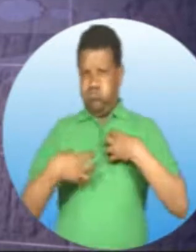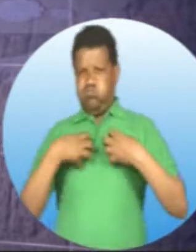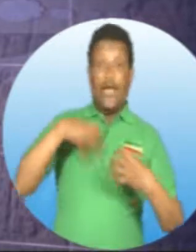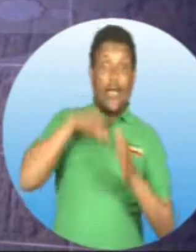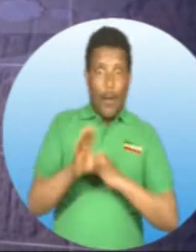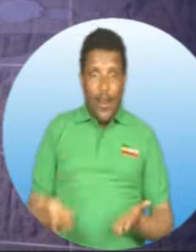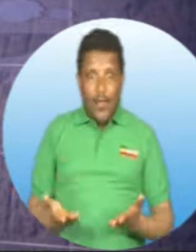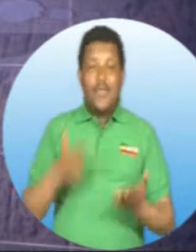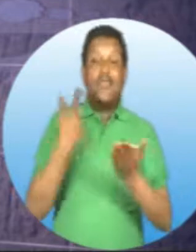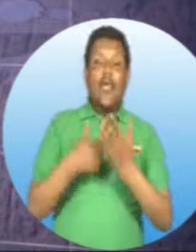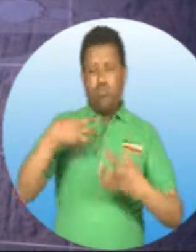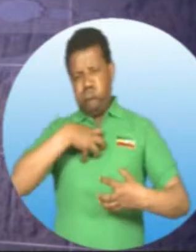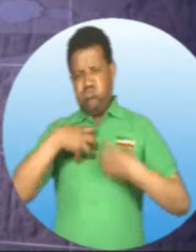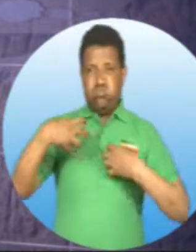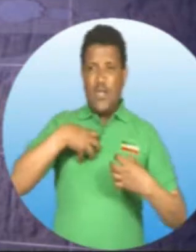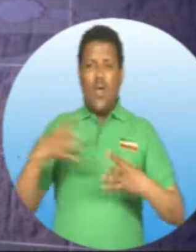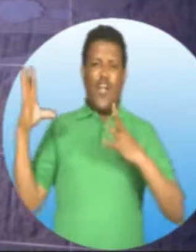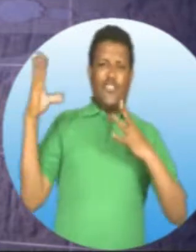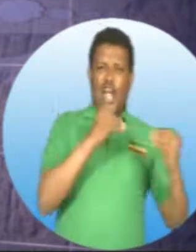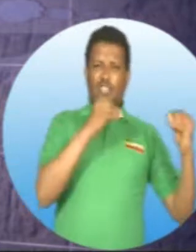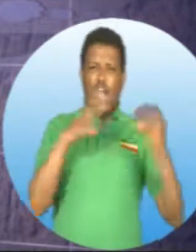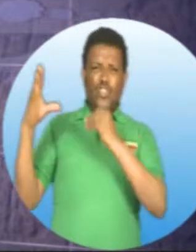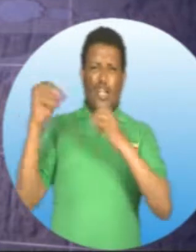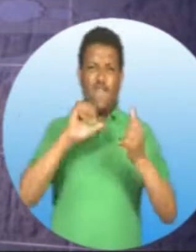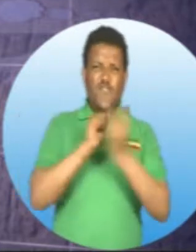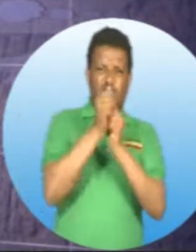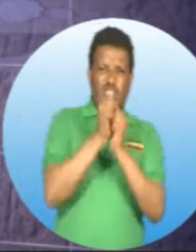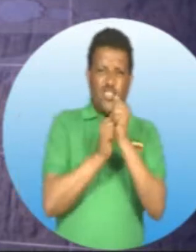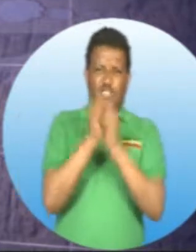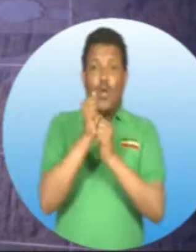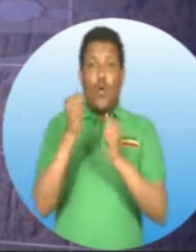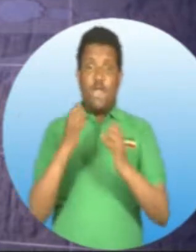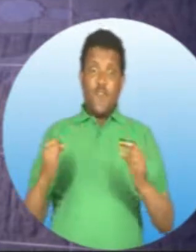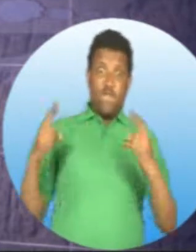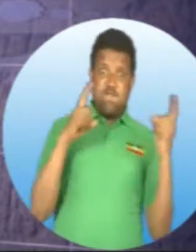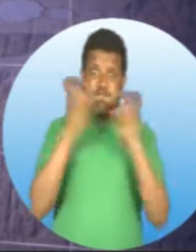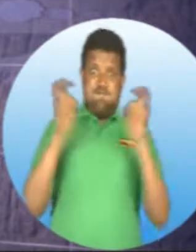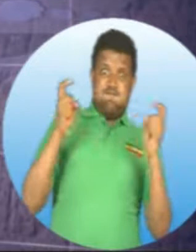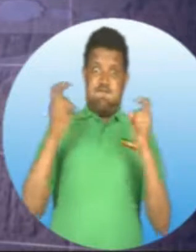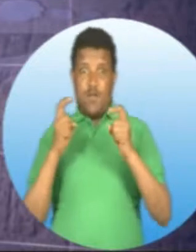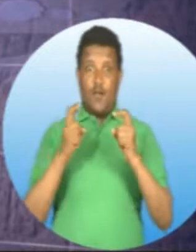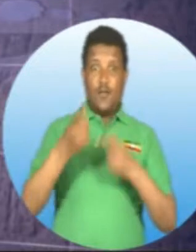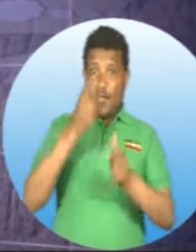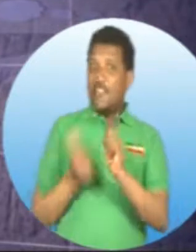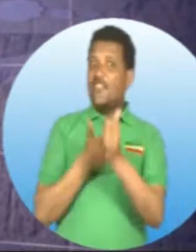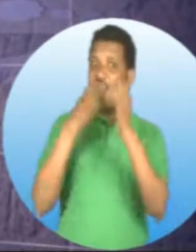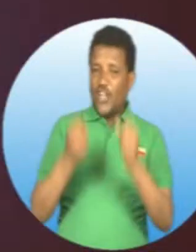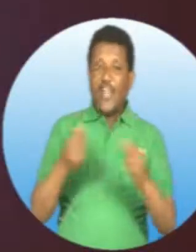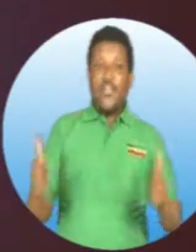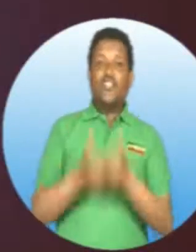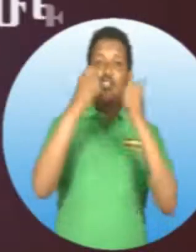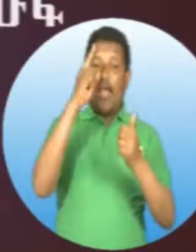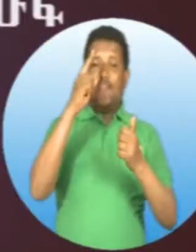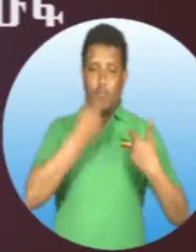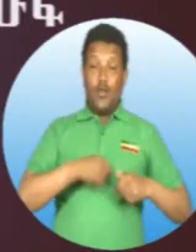ውስጥ ይገባሉ። ይህ ቅራኔ ንትርክ፣ ፍጭትን ወይም ፍልሚያን ሊያስከትል ይችላል።